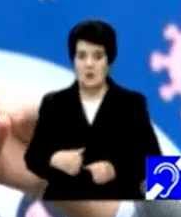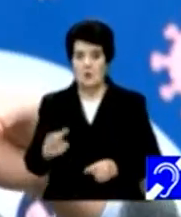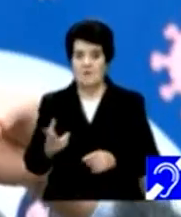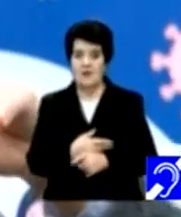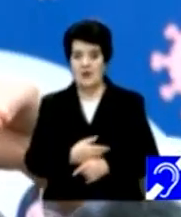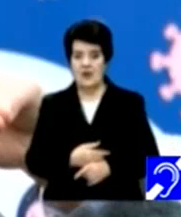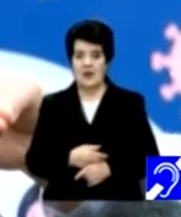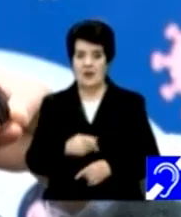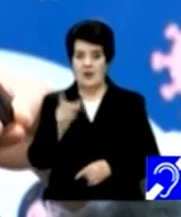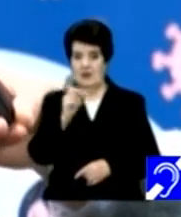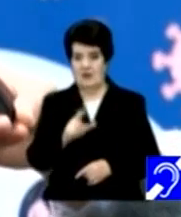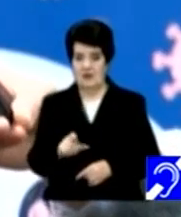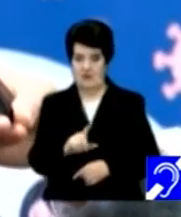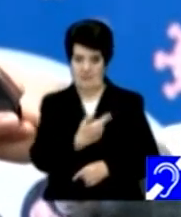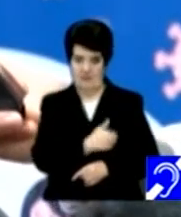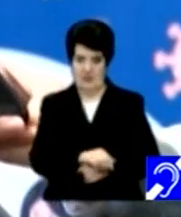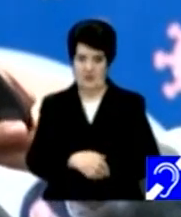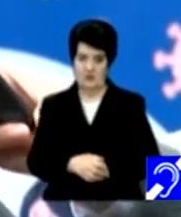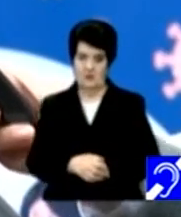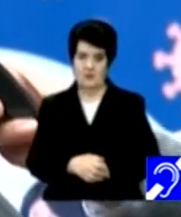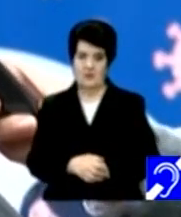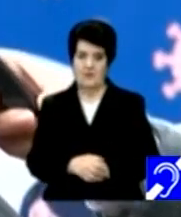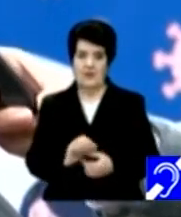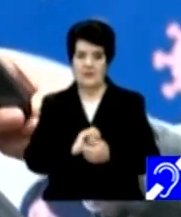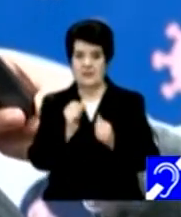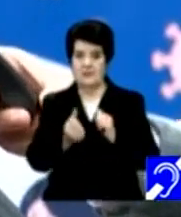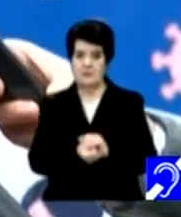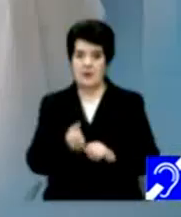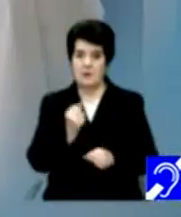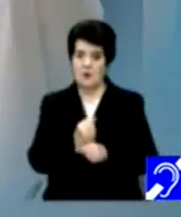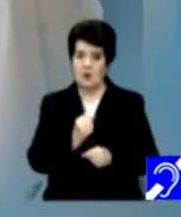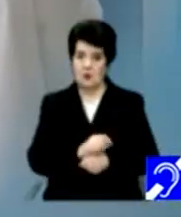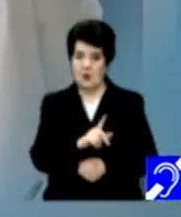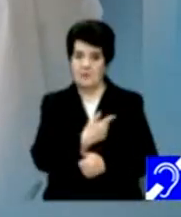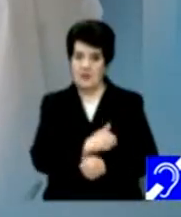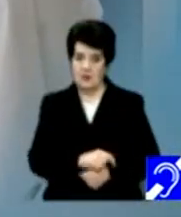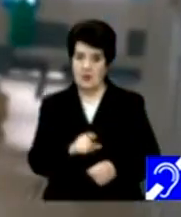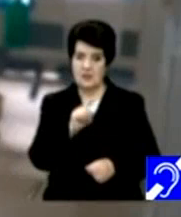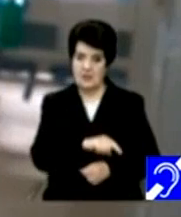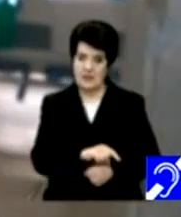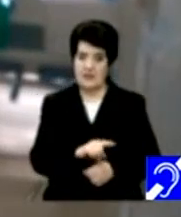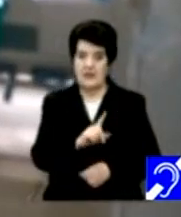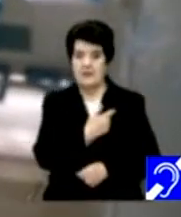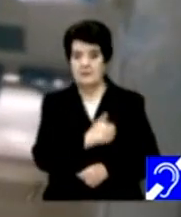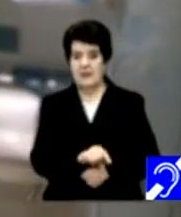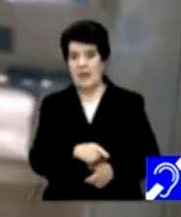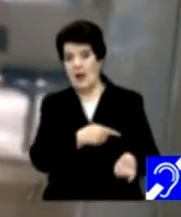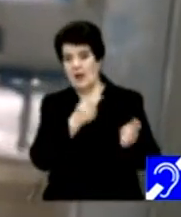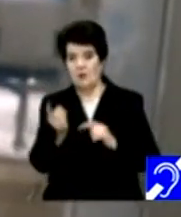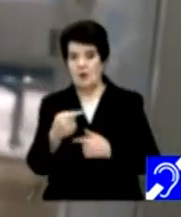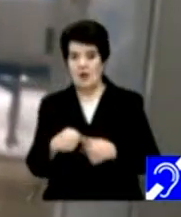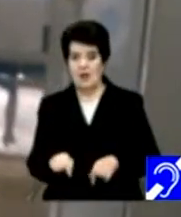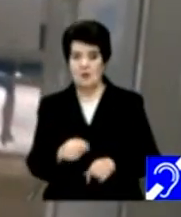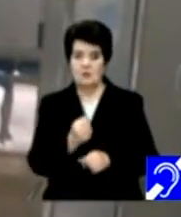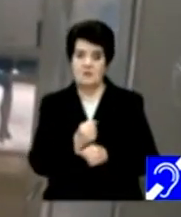cadre medicale, deci ne stăruim ca să schimbăm lucrătorii medicali dintr-un spital în altul, astfel ca să facem